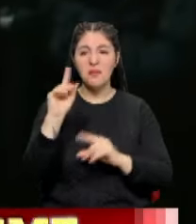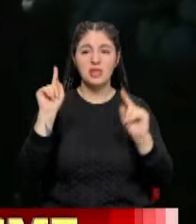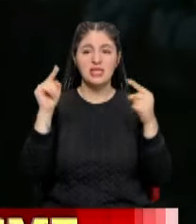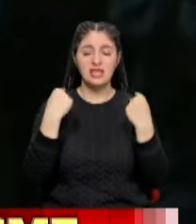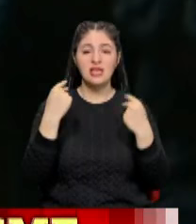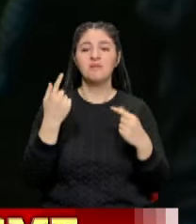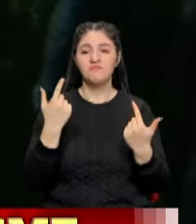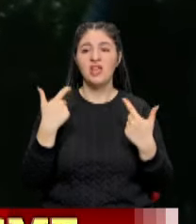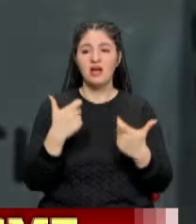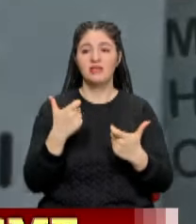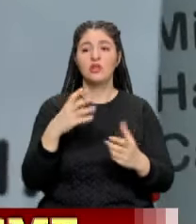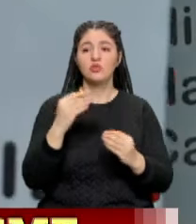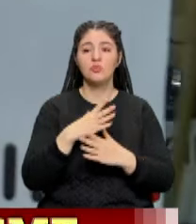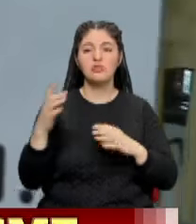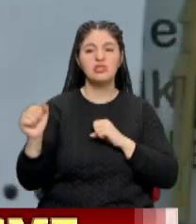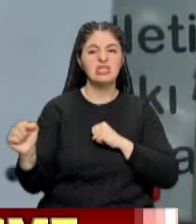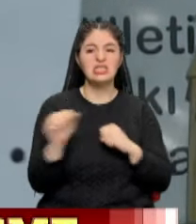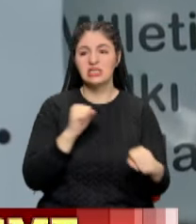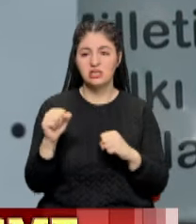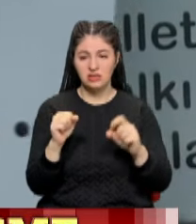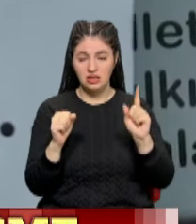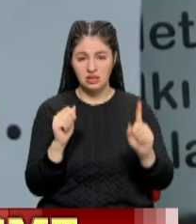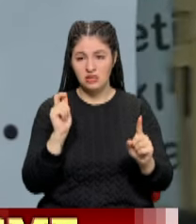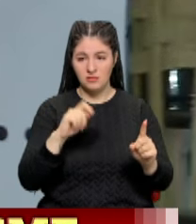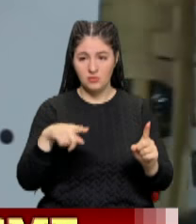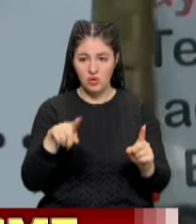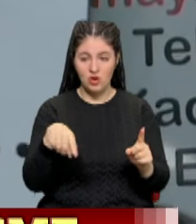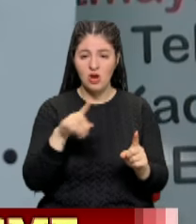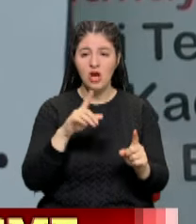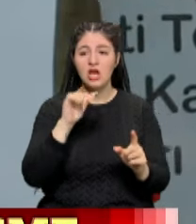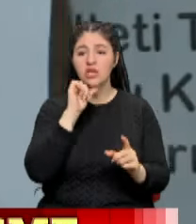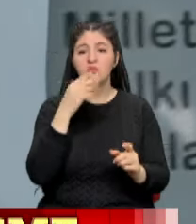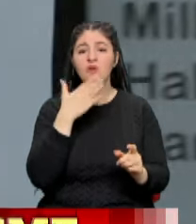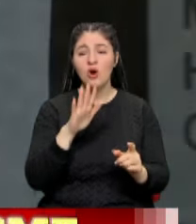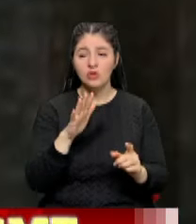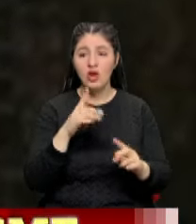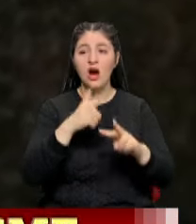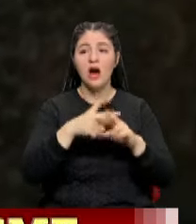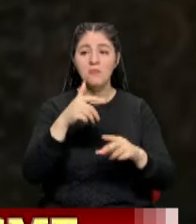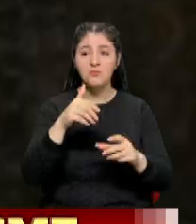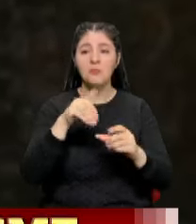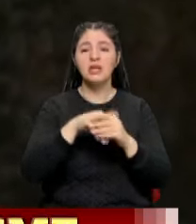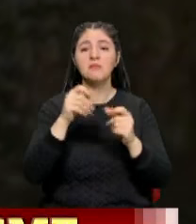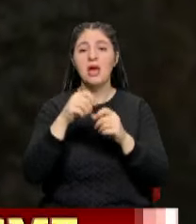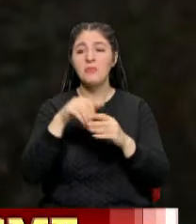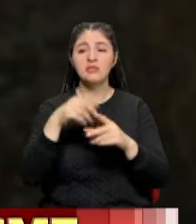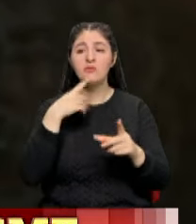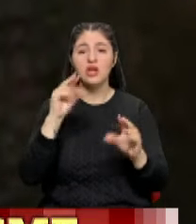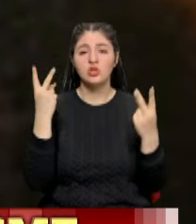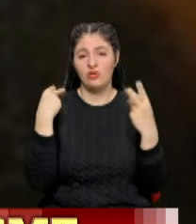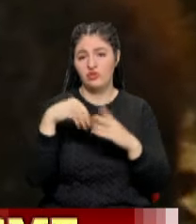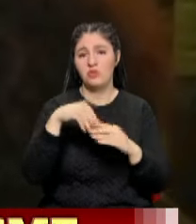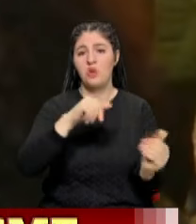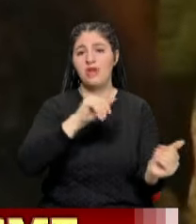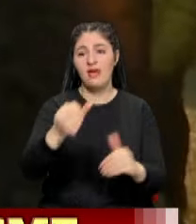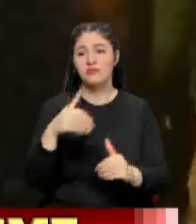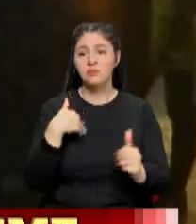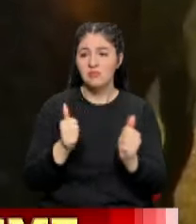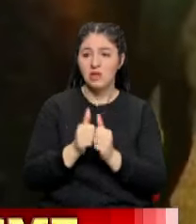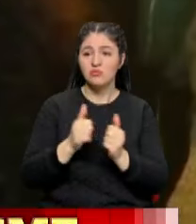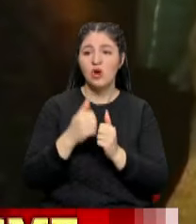yetkili Hataylılardan büyük tepki görüyor. Hiçbiri yoktu. A partisi, B partisi demiyorum. Herkes şov için buradaydı.